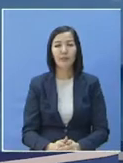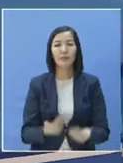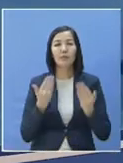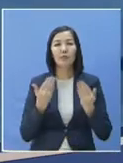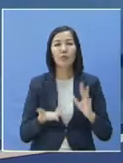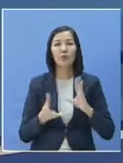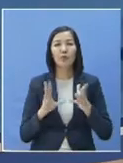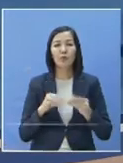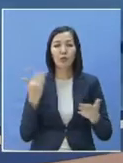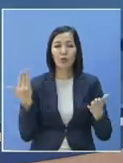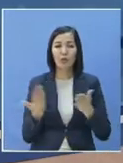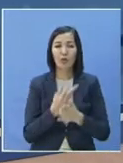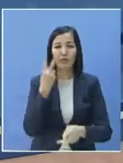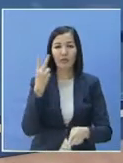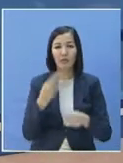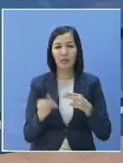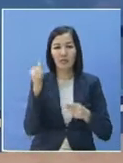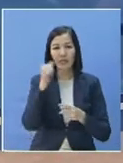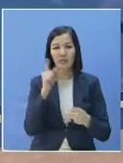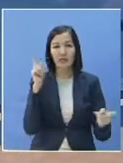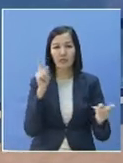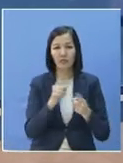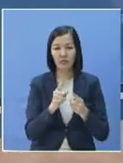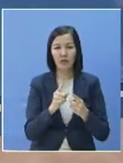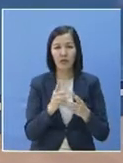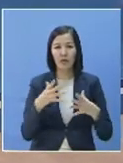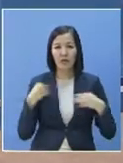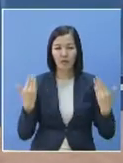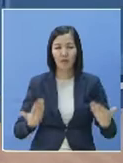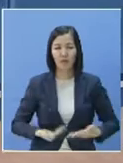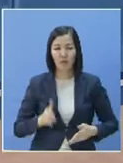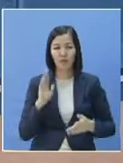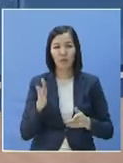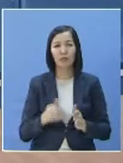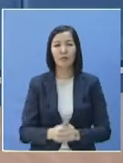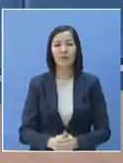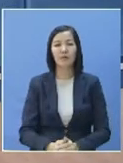Қадірменді көрермен, бүгінге айтар жағымды жаңалық ақпаратымыз осы. Біз өздеріңізбен